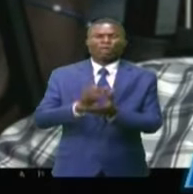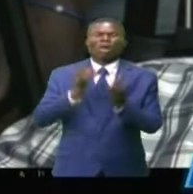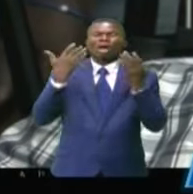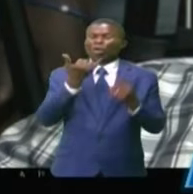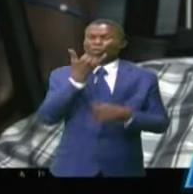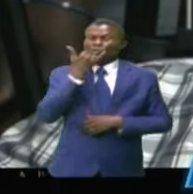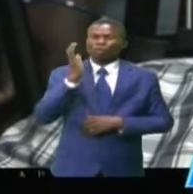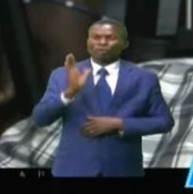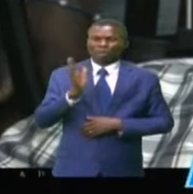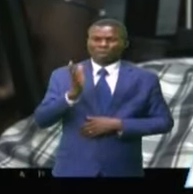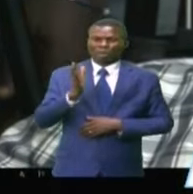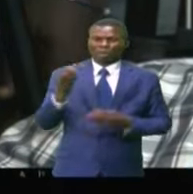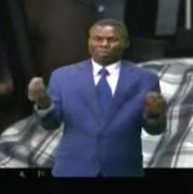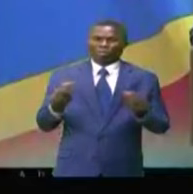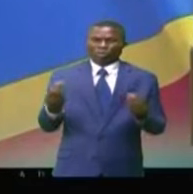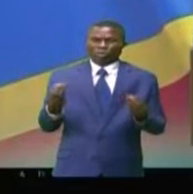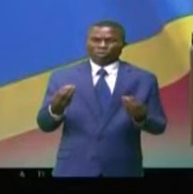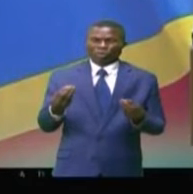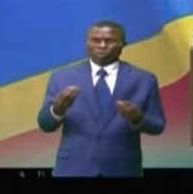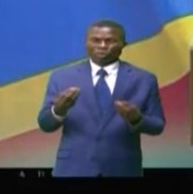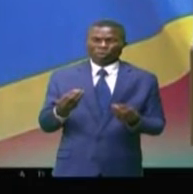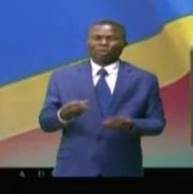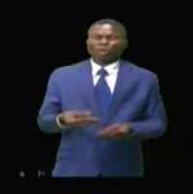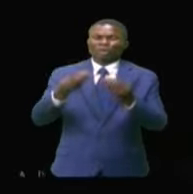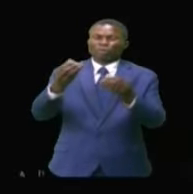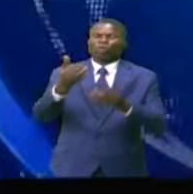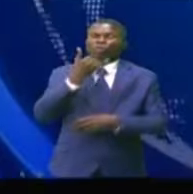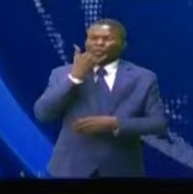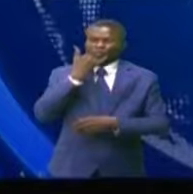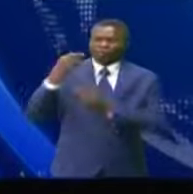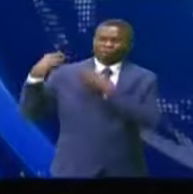ça pour établir la responsabilité.